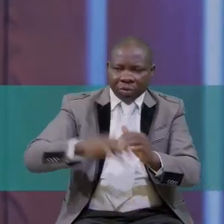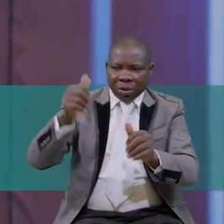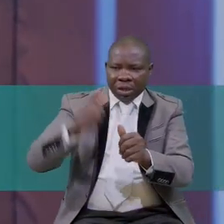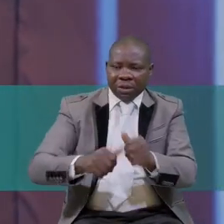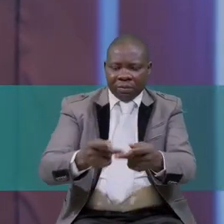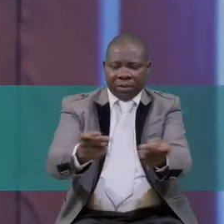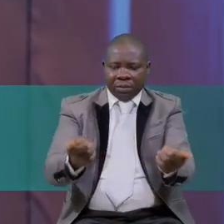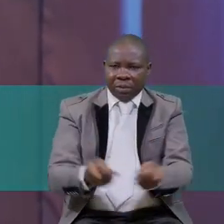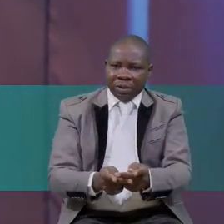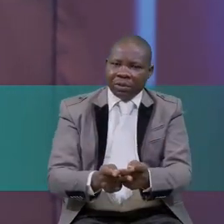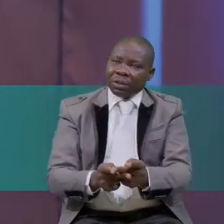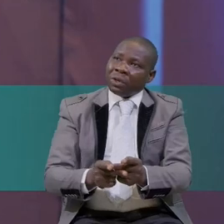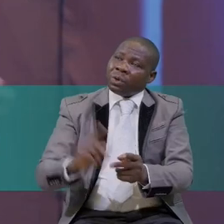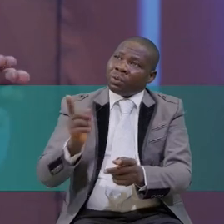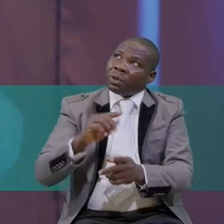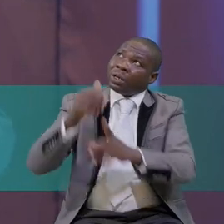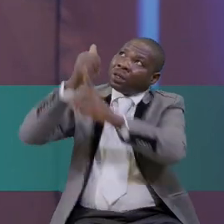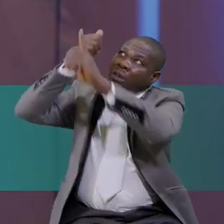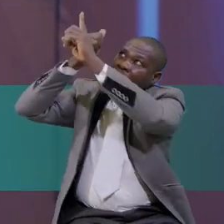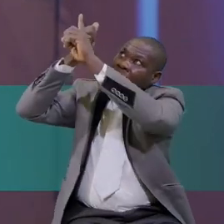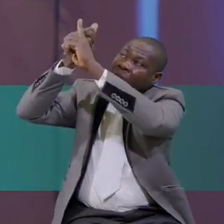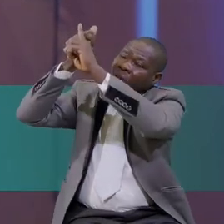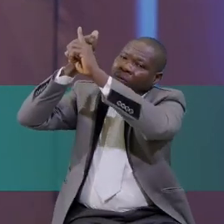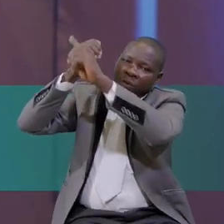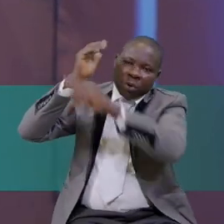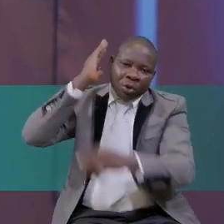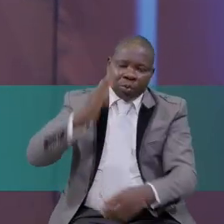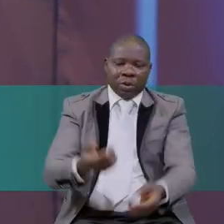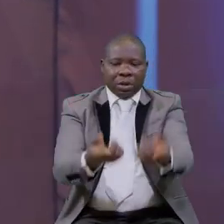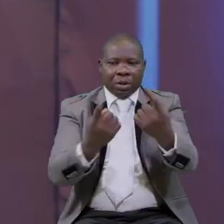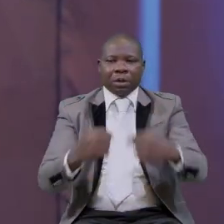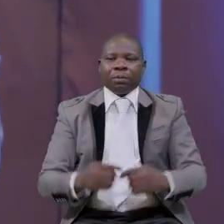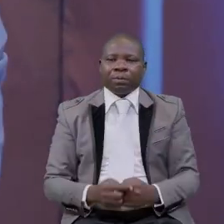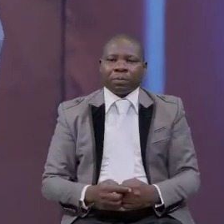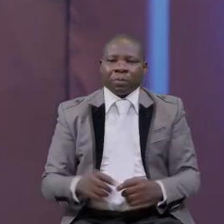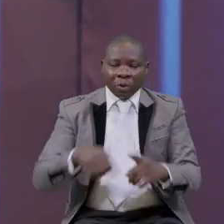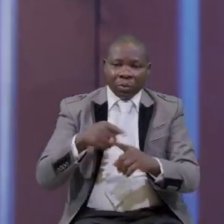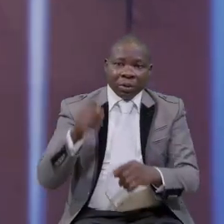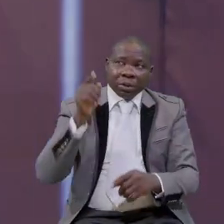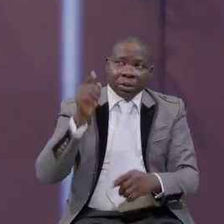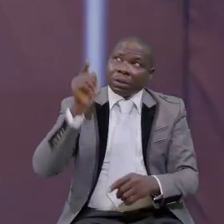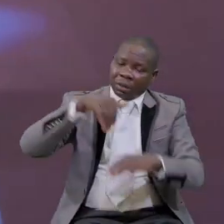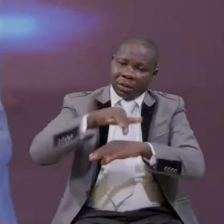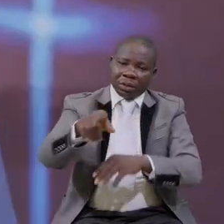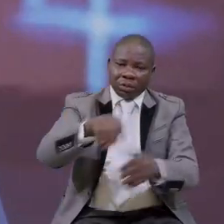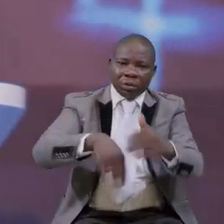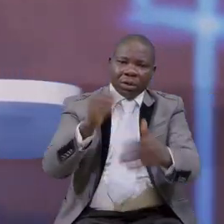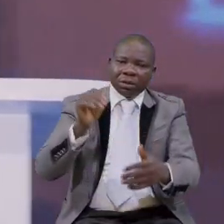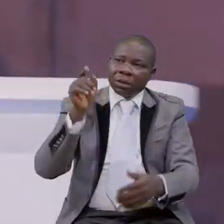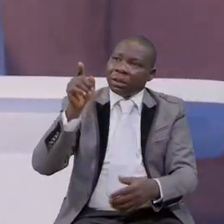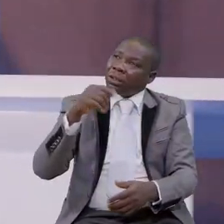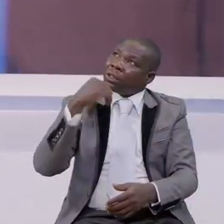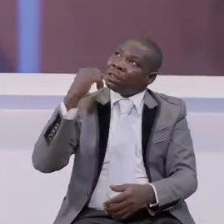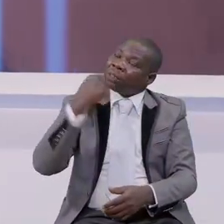en toutes les villes où lui-même devait aller. Quand il t'envoie, il dit,